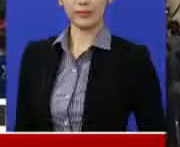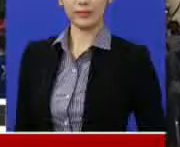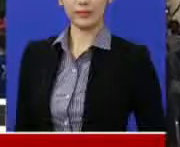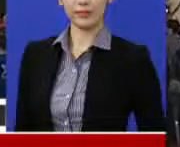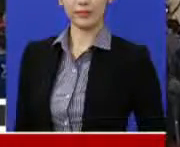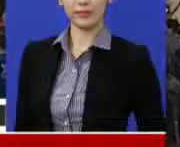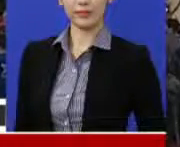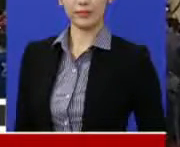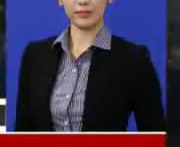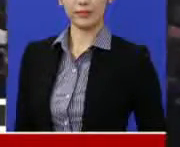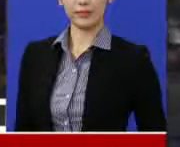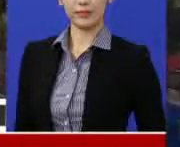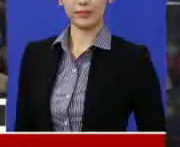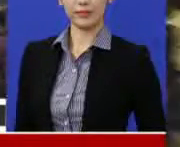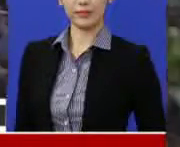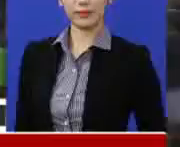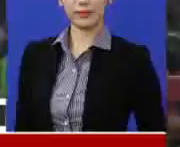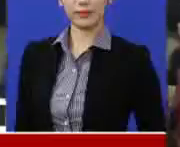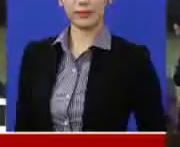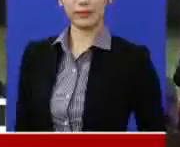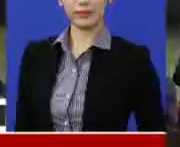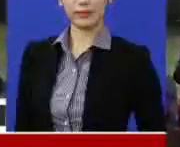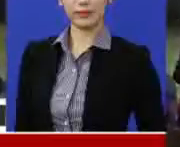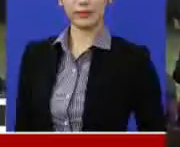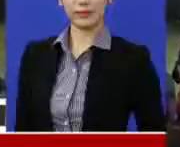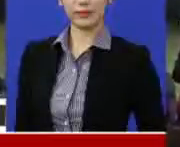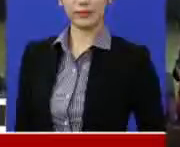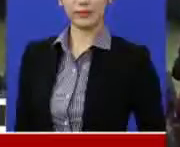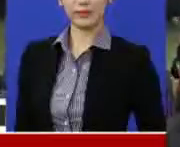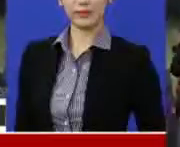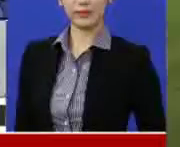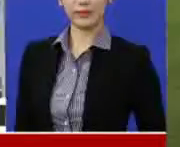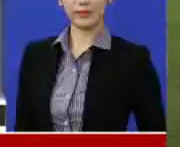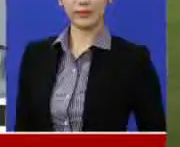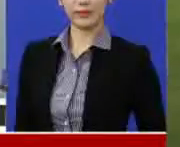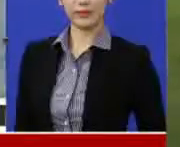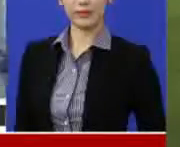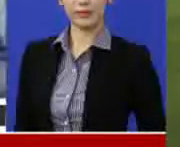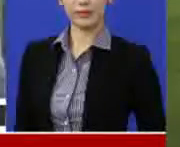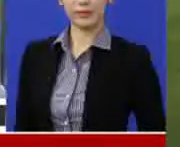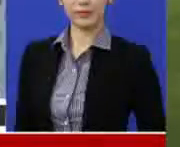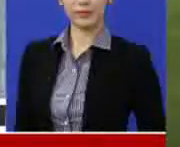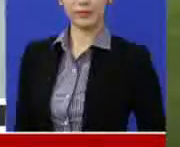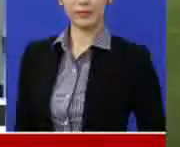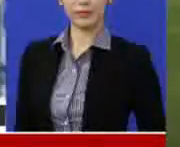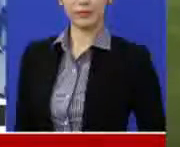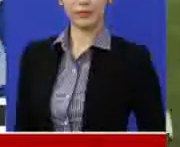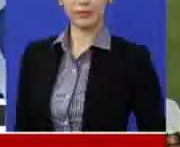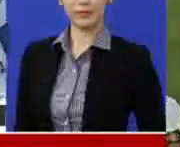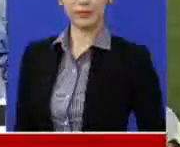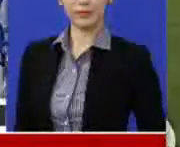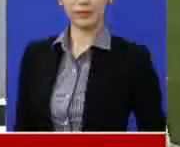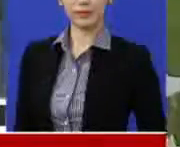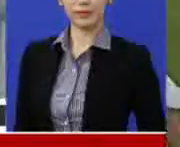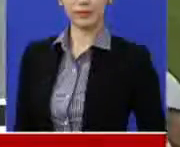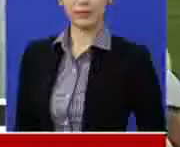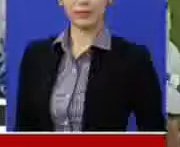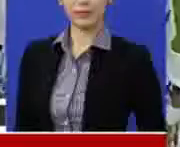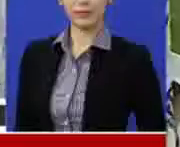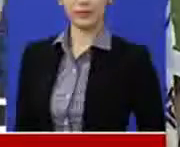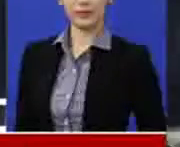앞세워 선수단과 임원, 자원봉사자와 시민들이 참여해 성대한 체육잔치의 마무리를 함께 축하했습니다.